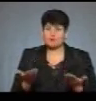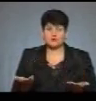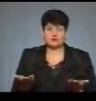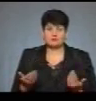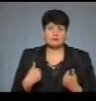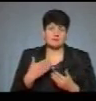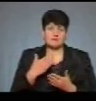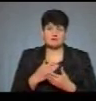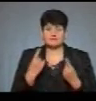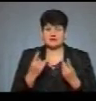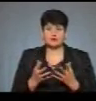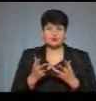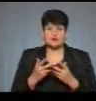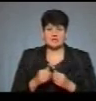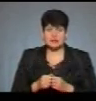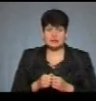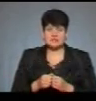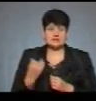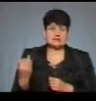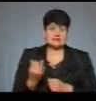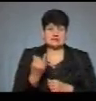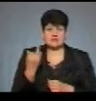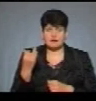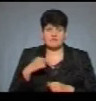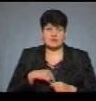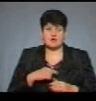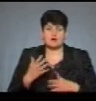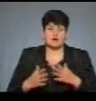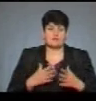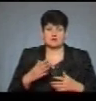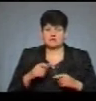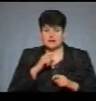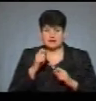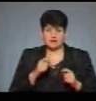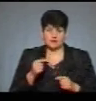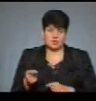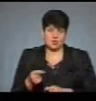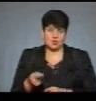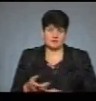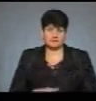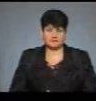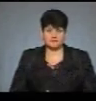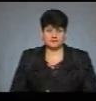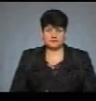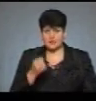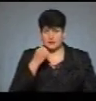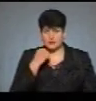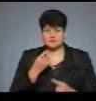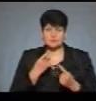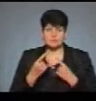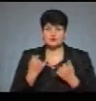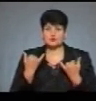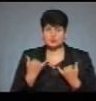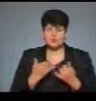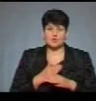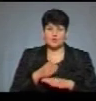ми маємо велику кількість цікавих емоцій, які дарує Тернопілля і без середній Тернопіль. Дякую вам за розмову. Нагадаю, що